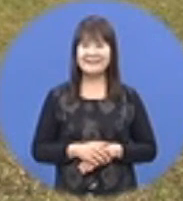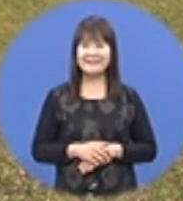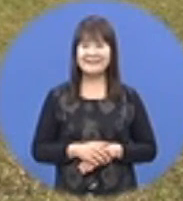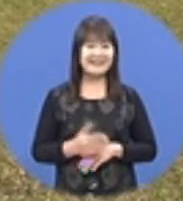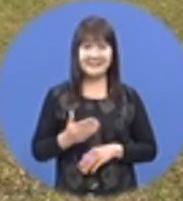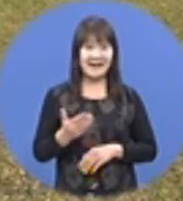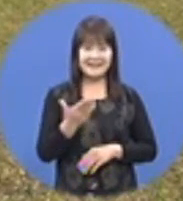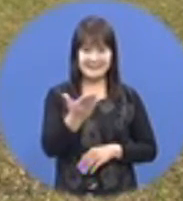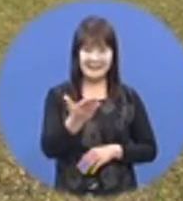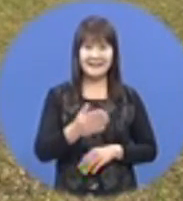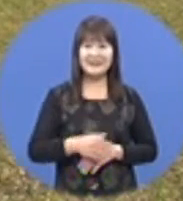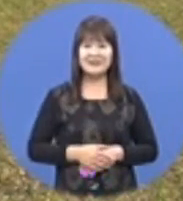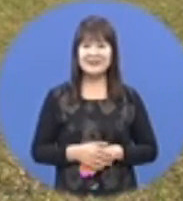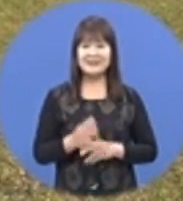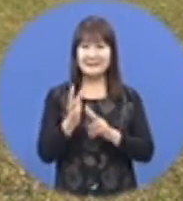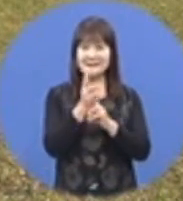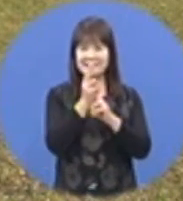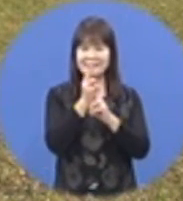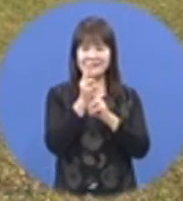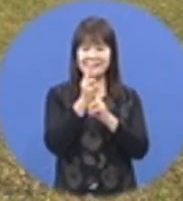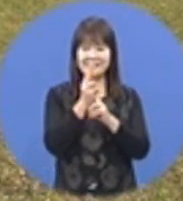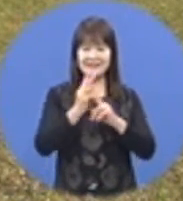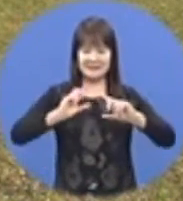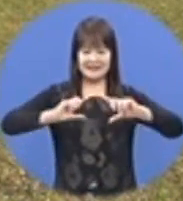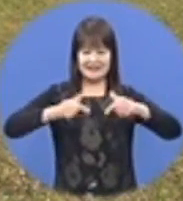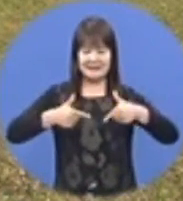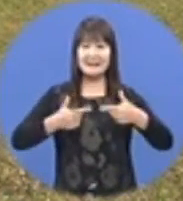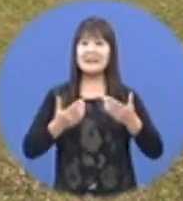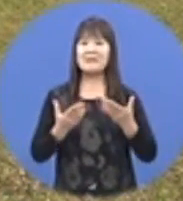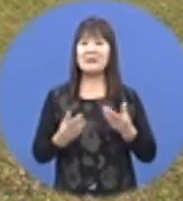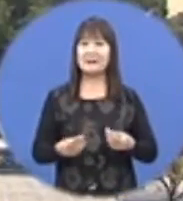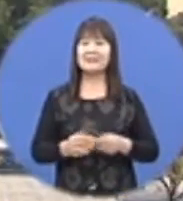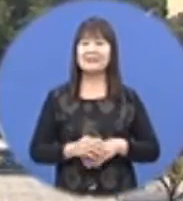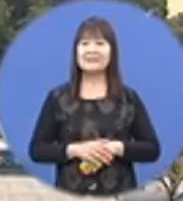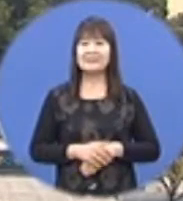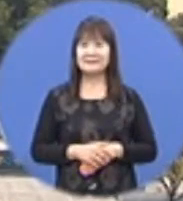はい、いかがですか？私も忍者に着替えました。